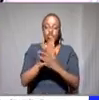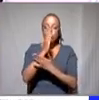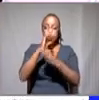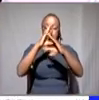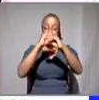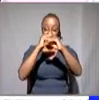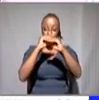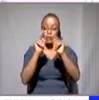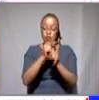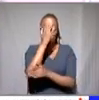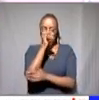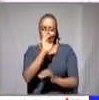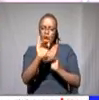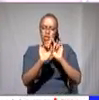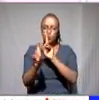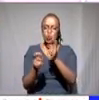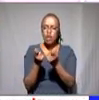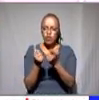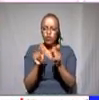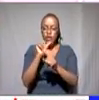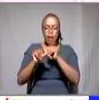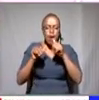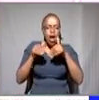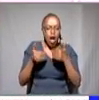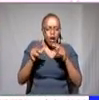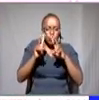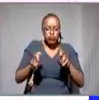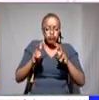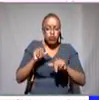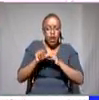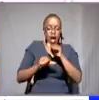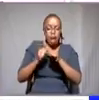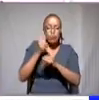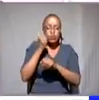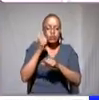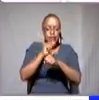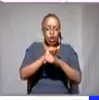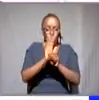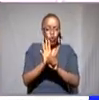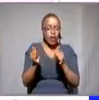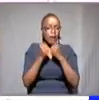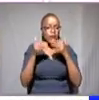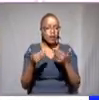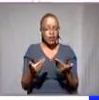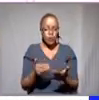uyu nigetha tumuragishire shiga nona iguru ria uthuthuria iguru ria homeno urathie na mbere